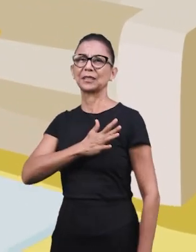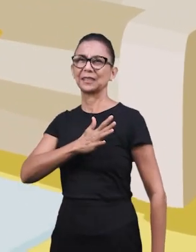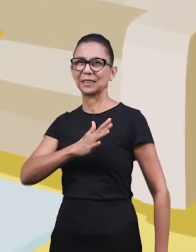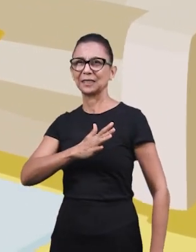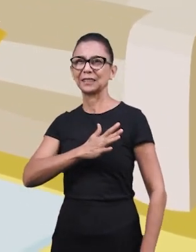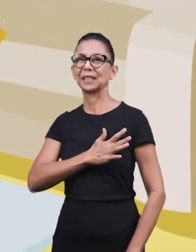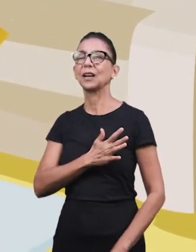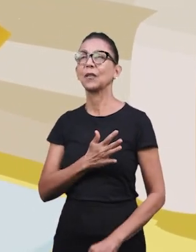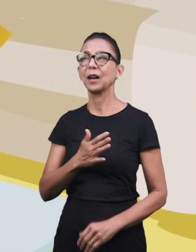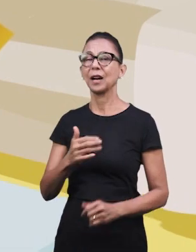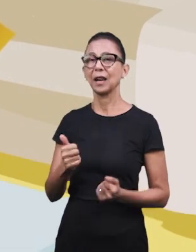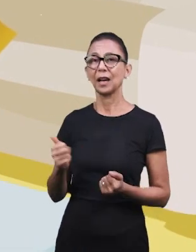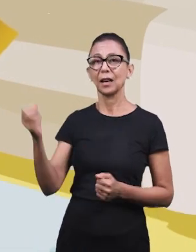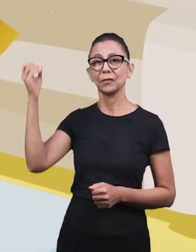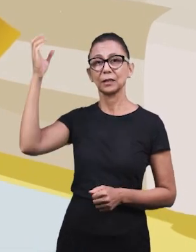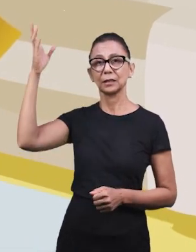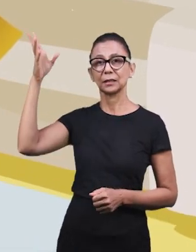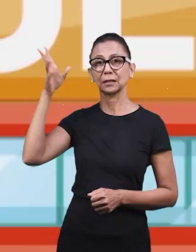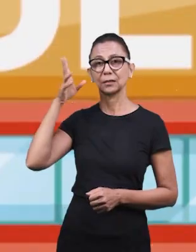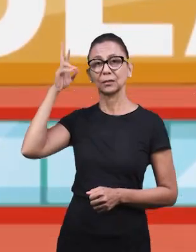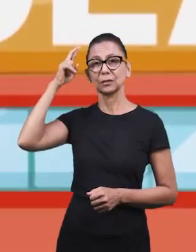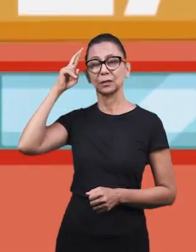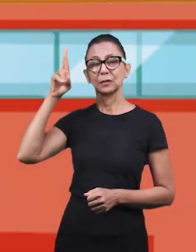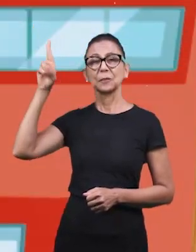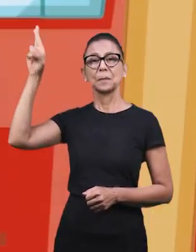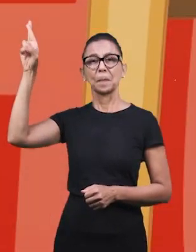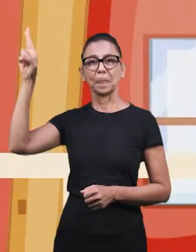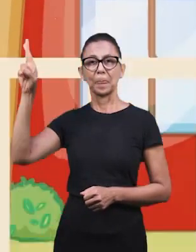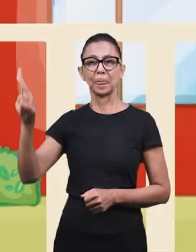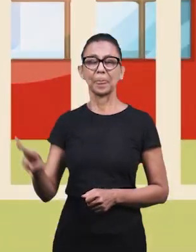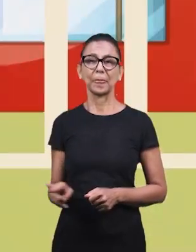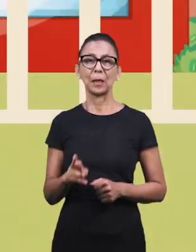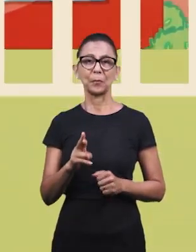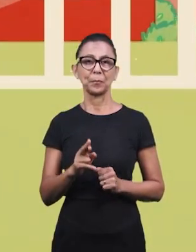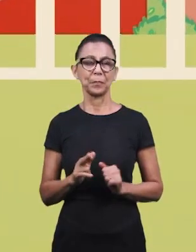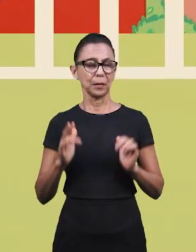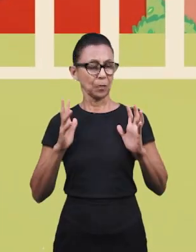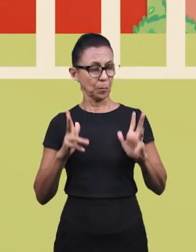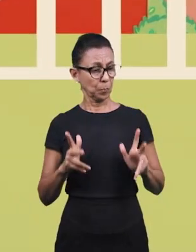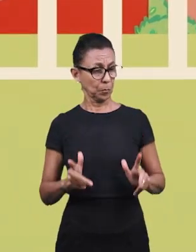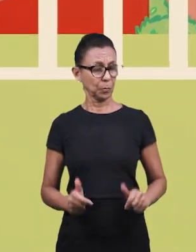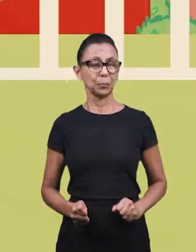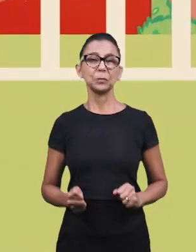Сердце послушное откровению твоему.